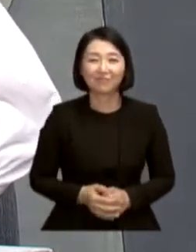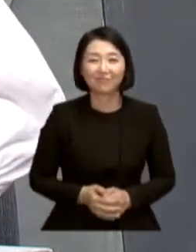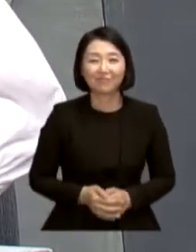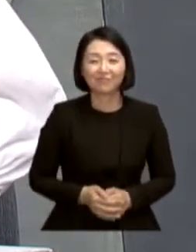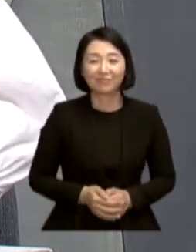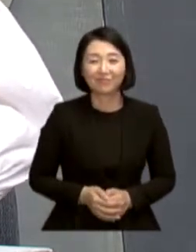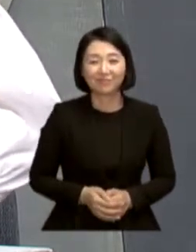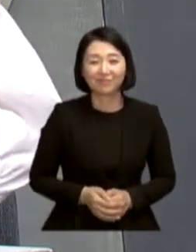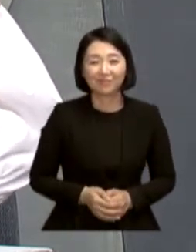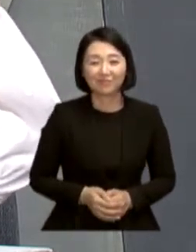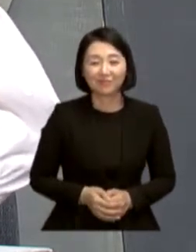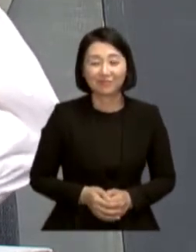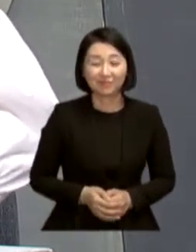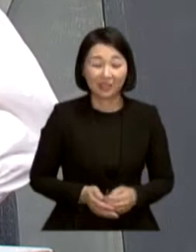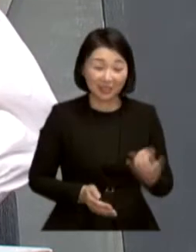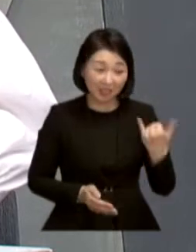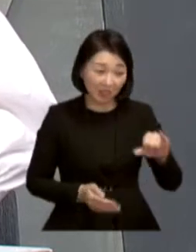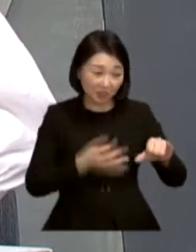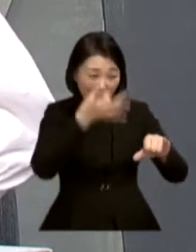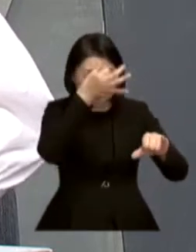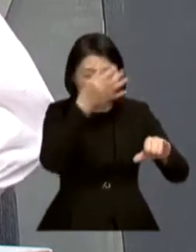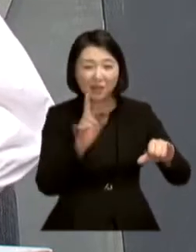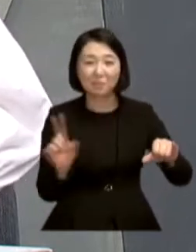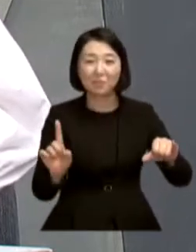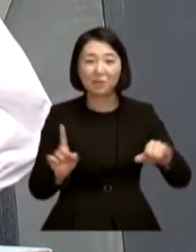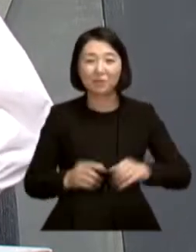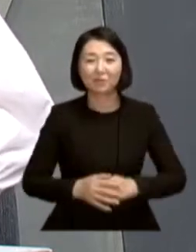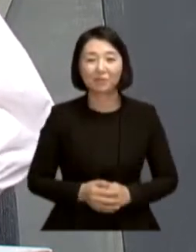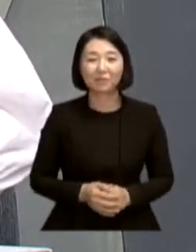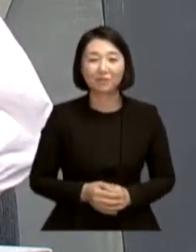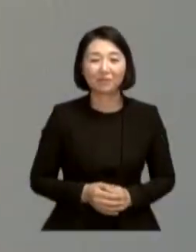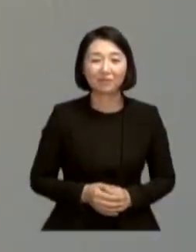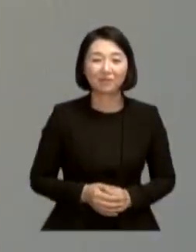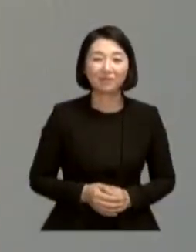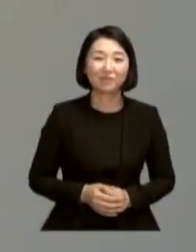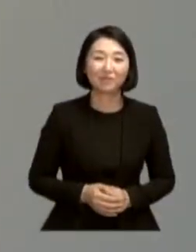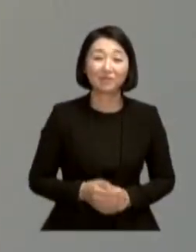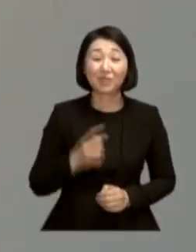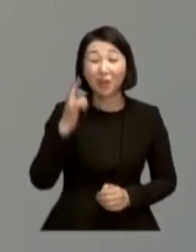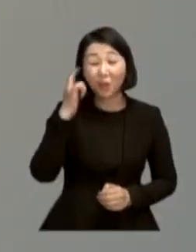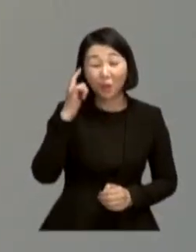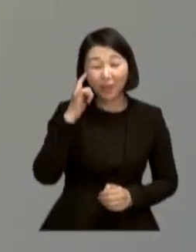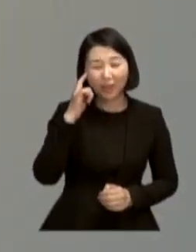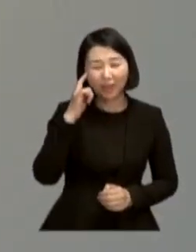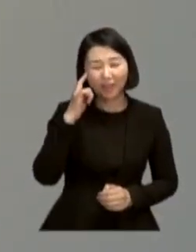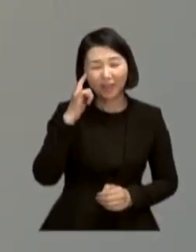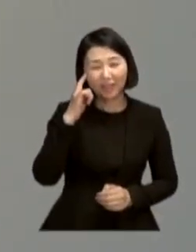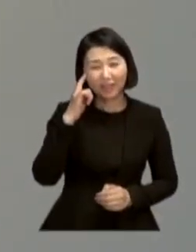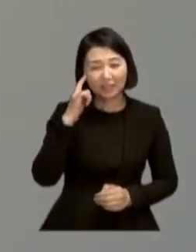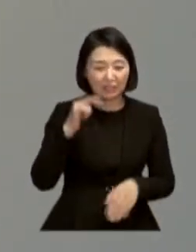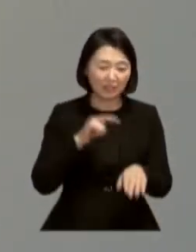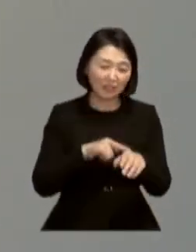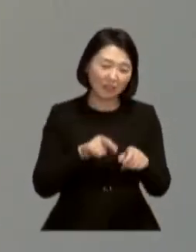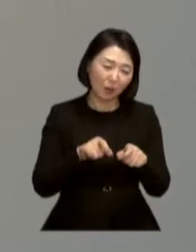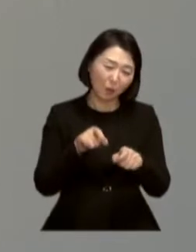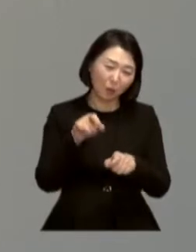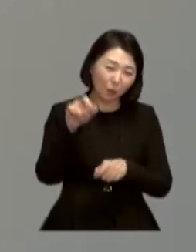해 주셨는데 어떤 게 가장 미안하세요? 마음에 걸리고. 이제 오랜 시간 사역지에 있다 보니까